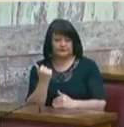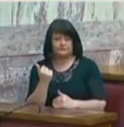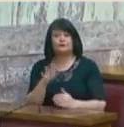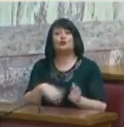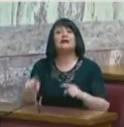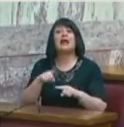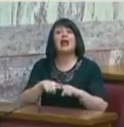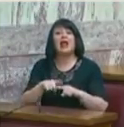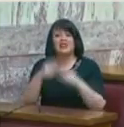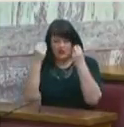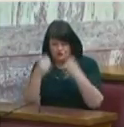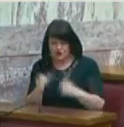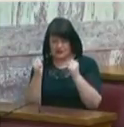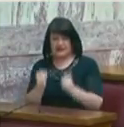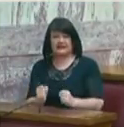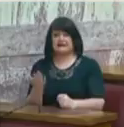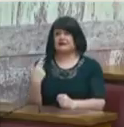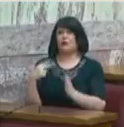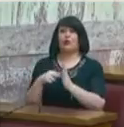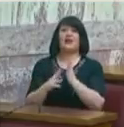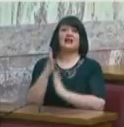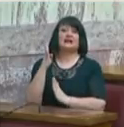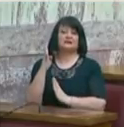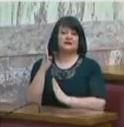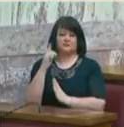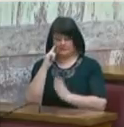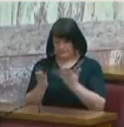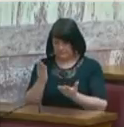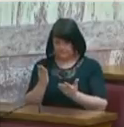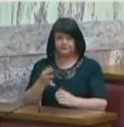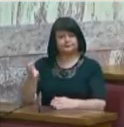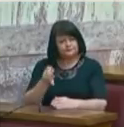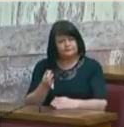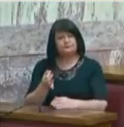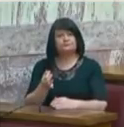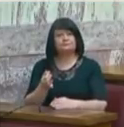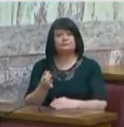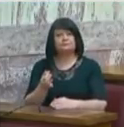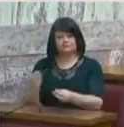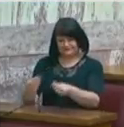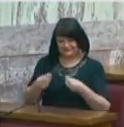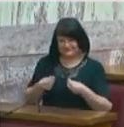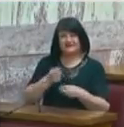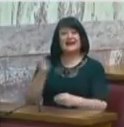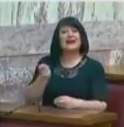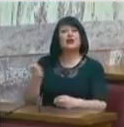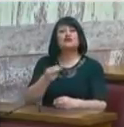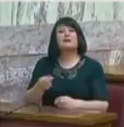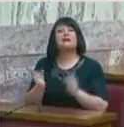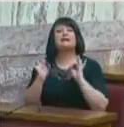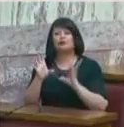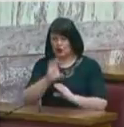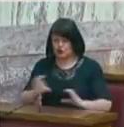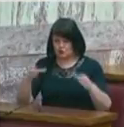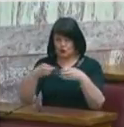σήμερα είναι χειρότερα από ό,τι ήταν το 2014. Λέτε ότι δεν πρόκειται να πάρουμε τίποτα για το χρέος και ότι οι αποφάσεις του Eurogroup